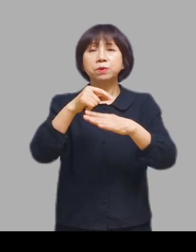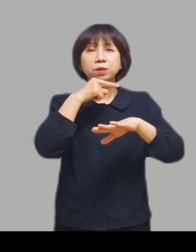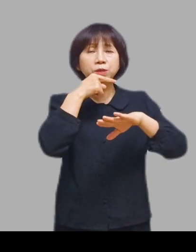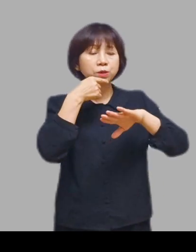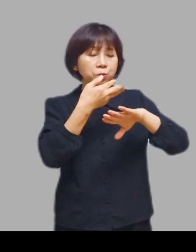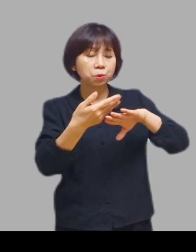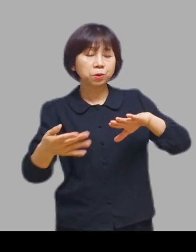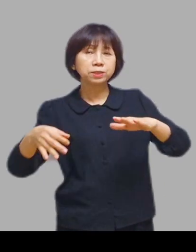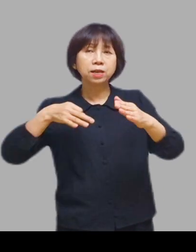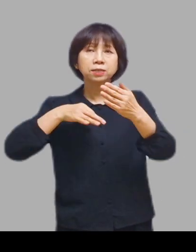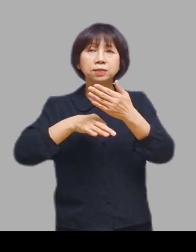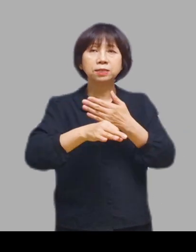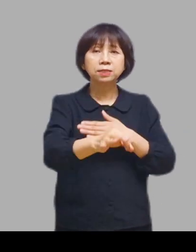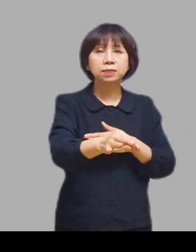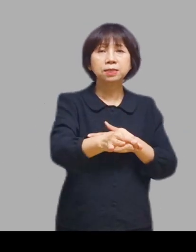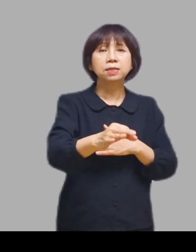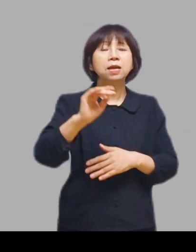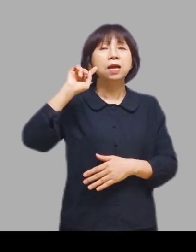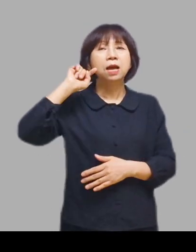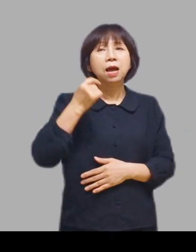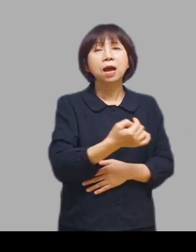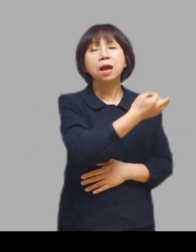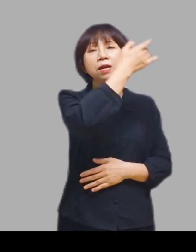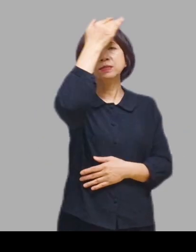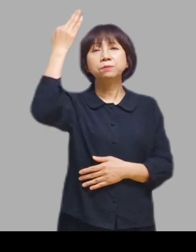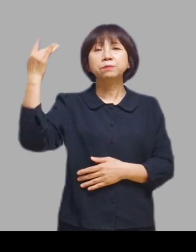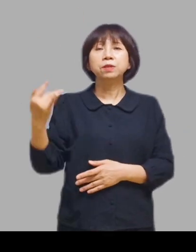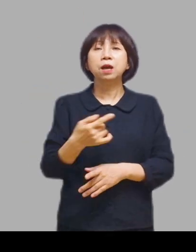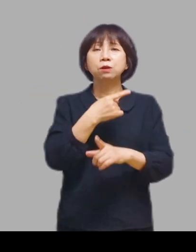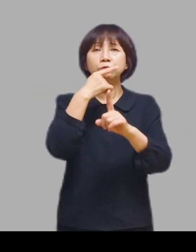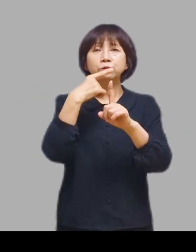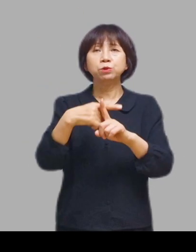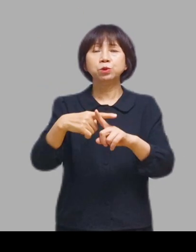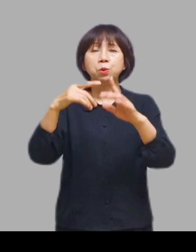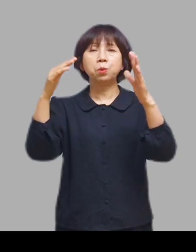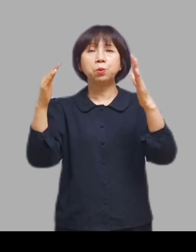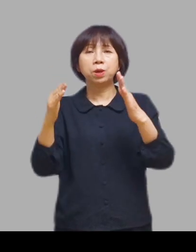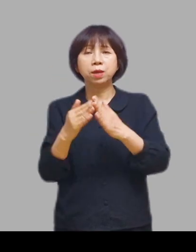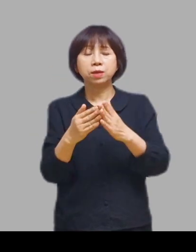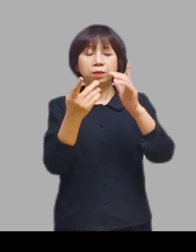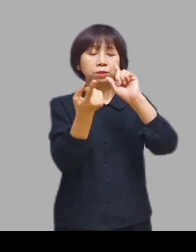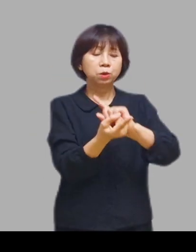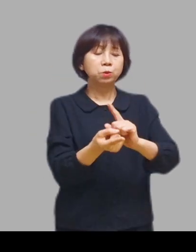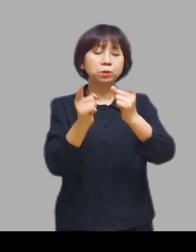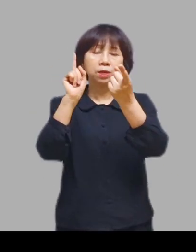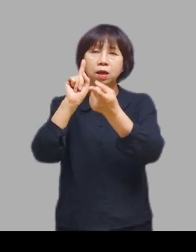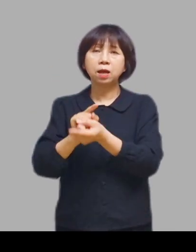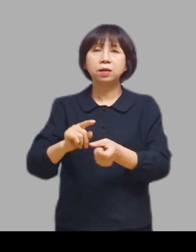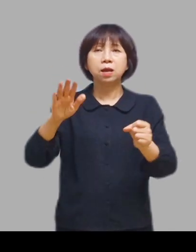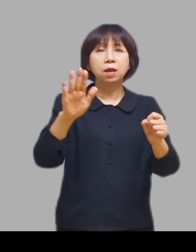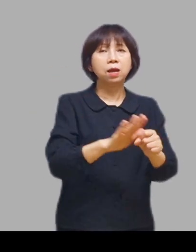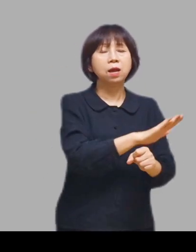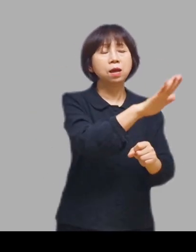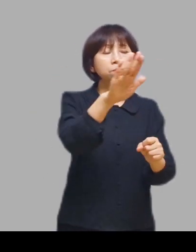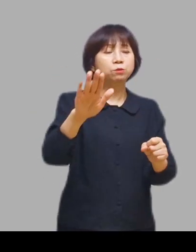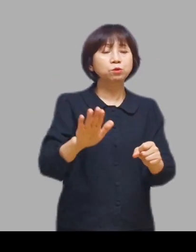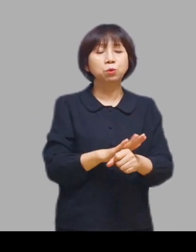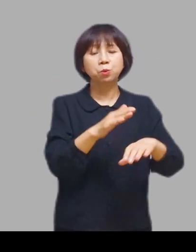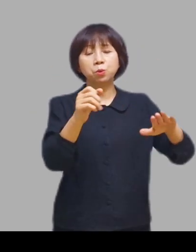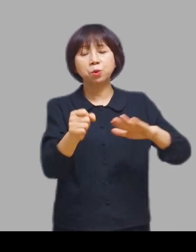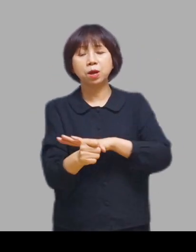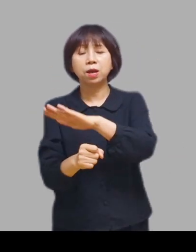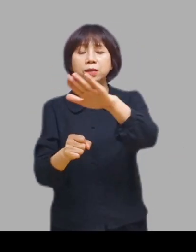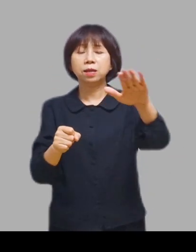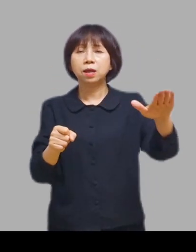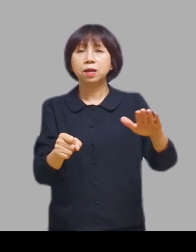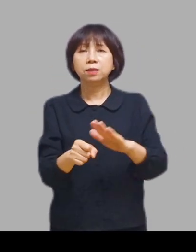주님이 피로 사신 아름다운 교회 서로를